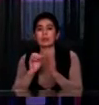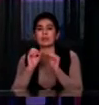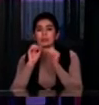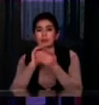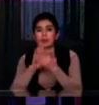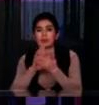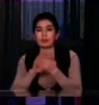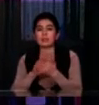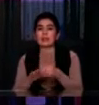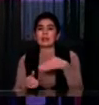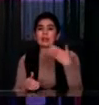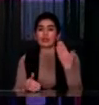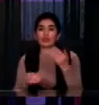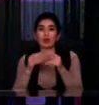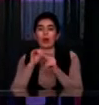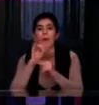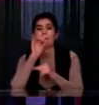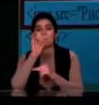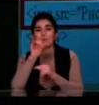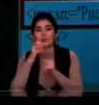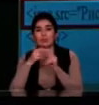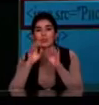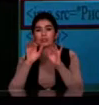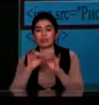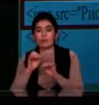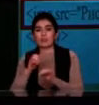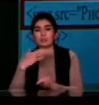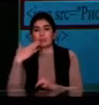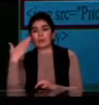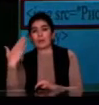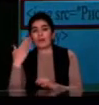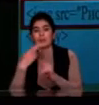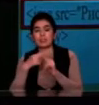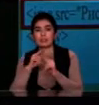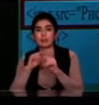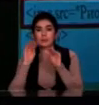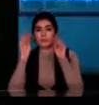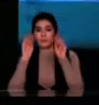стороны, по отношению к нему текст находится с правой стороны.